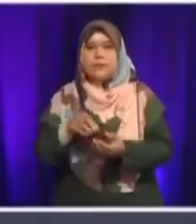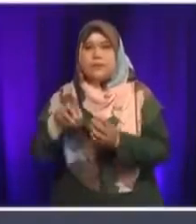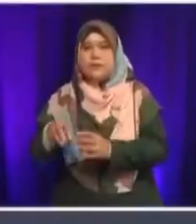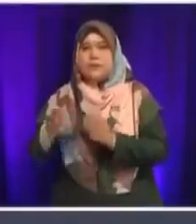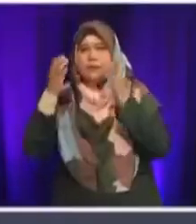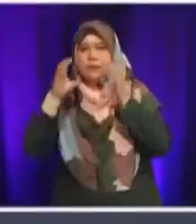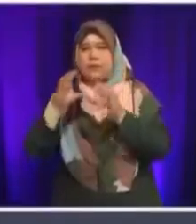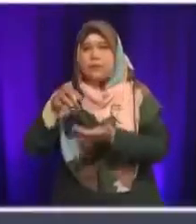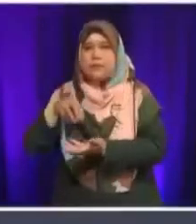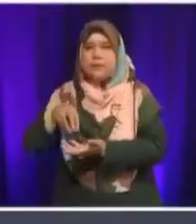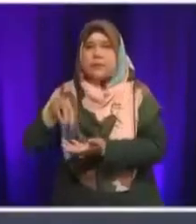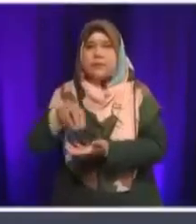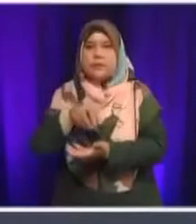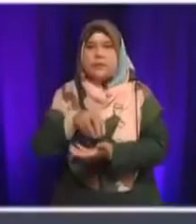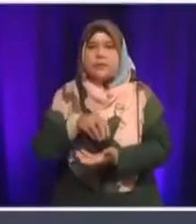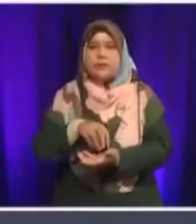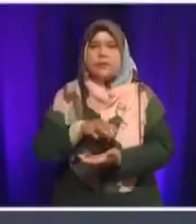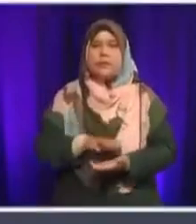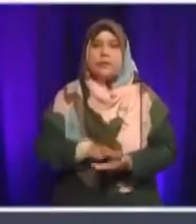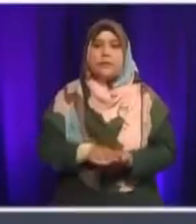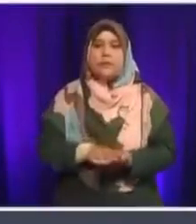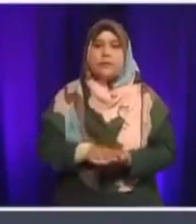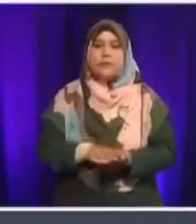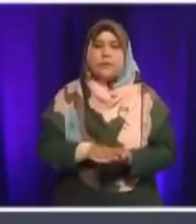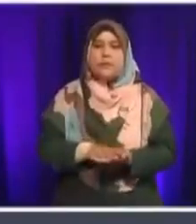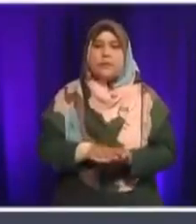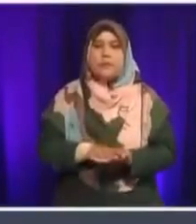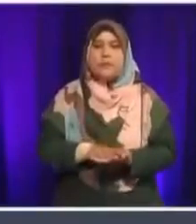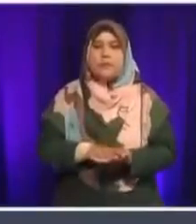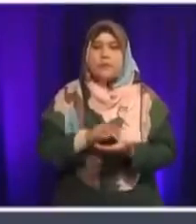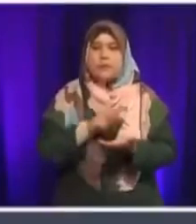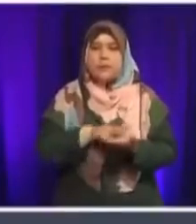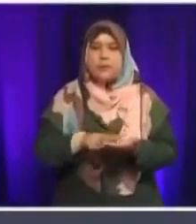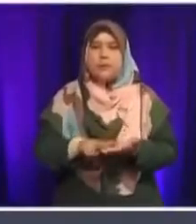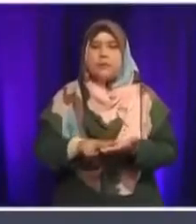baik kita masuk ke masukkan kekemasan